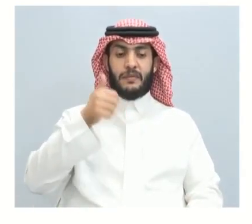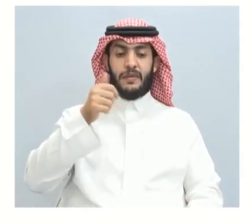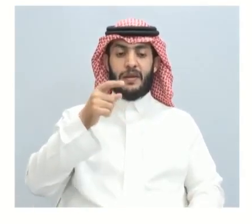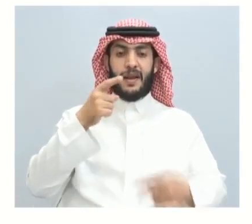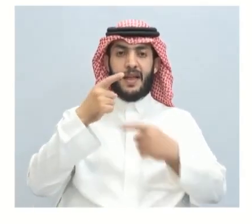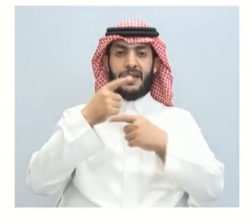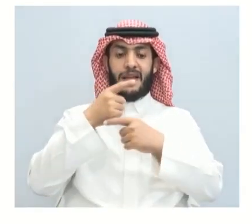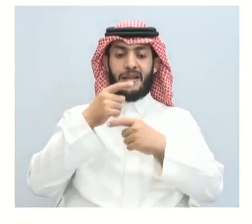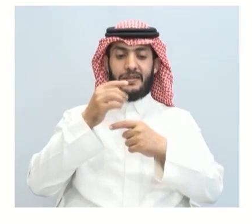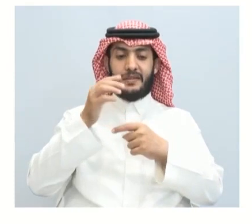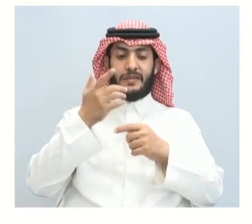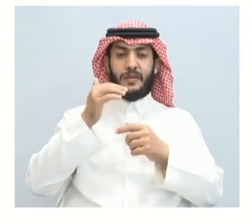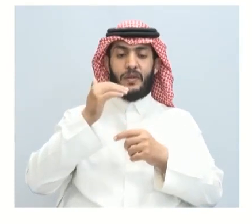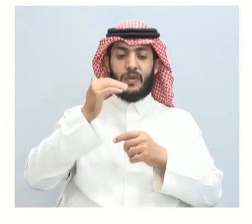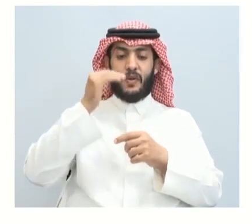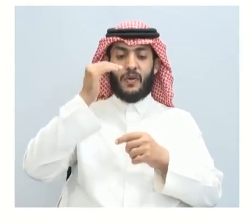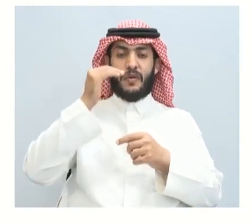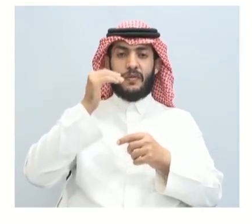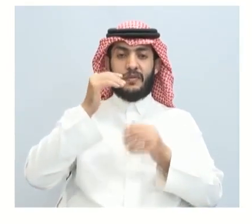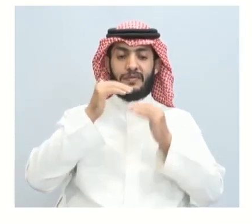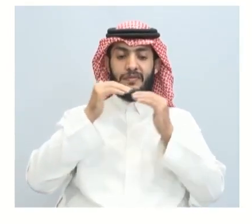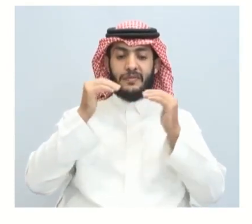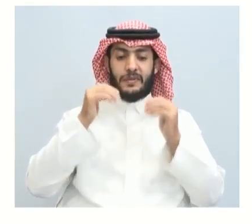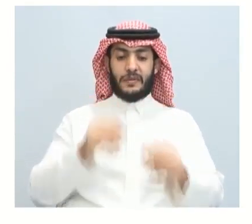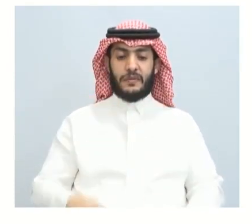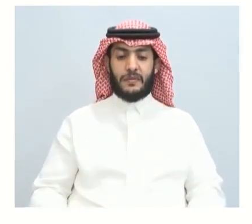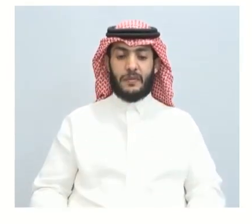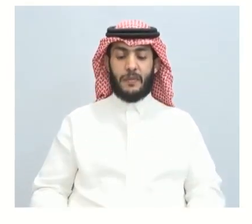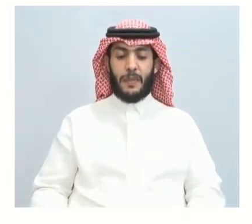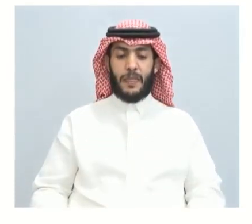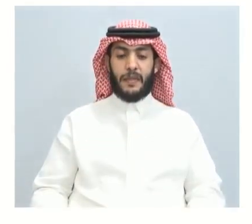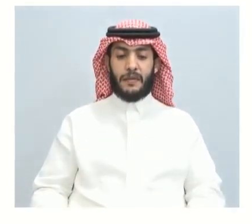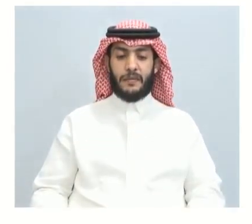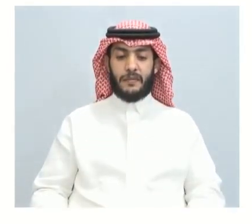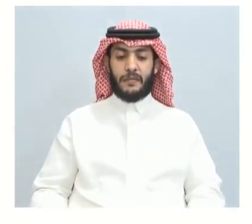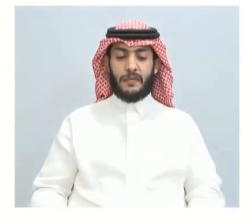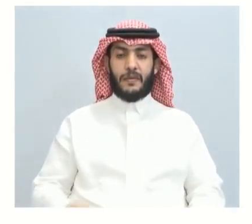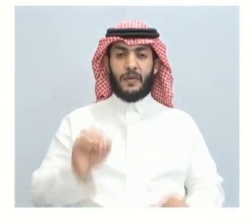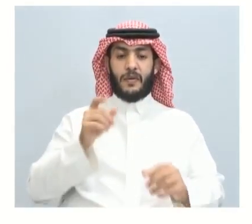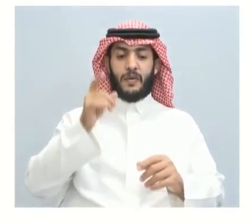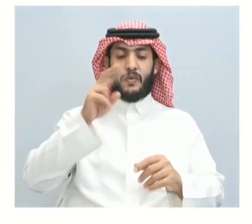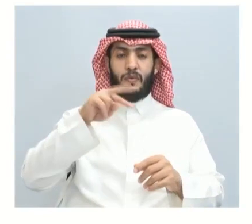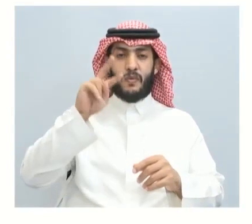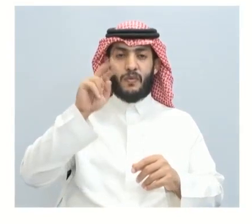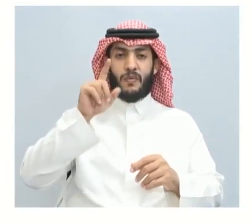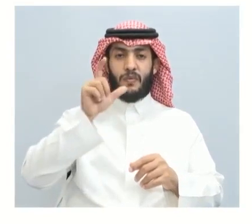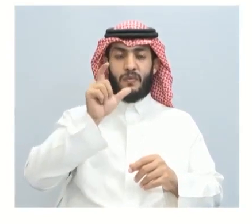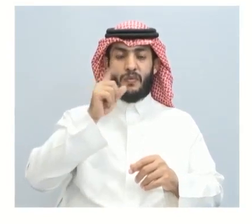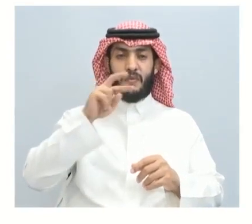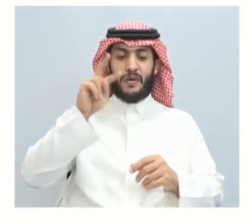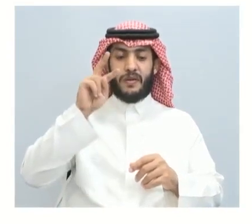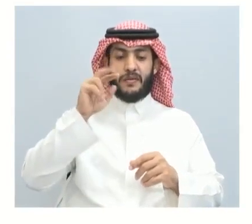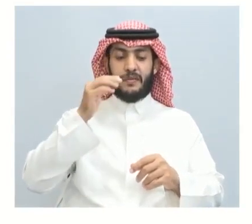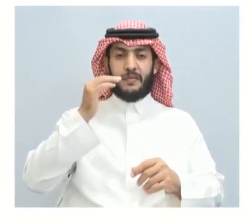انعكاس افقي انعكاس افقي كيف انعكاس افقي يعني حول محور واي